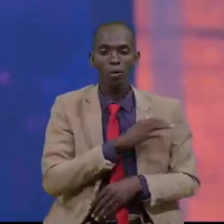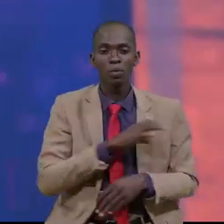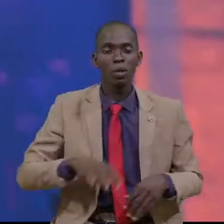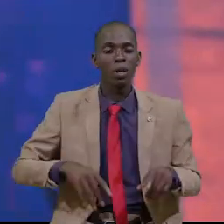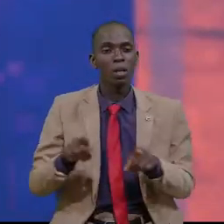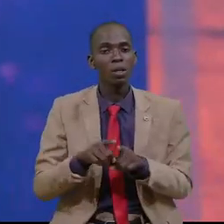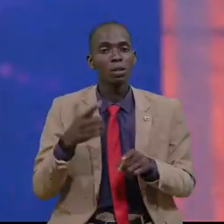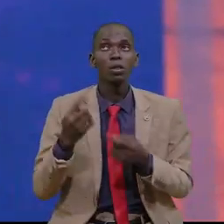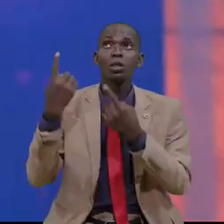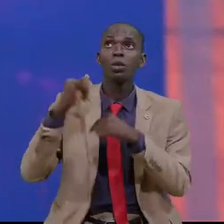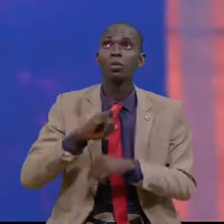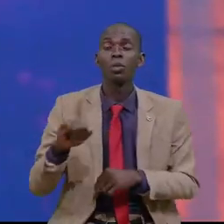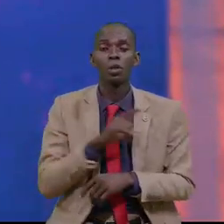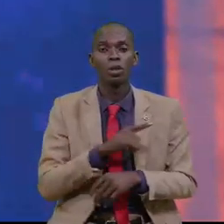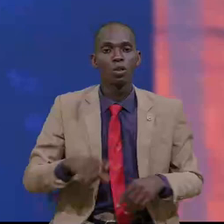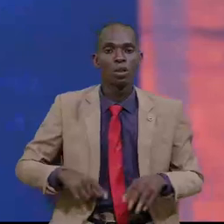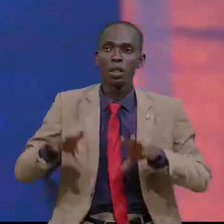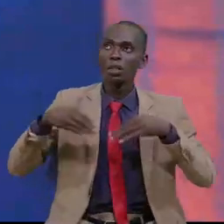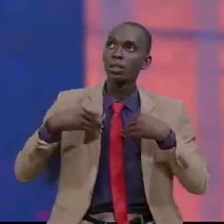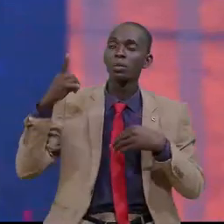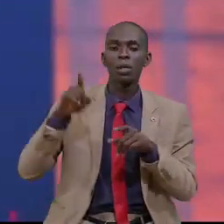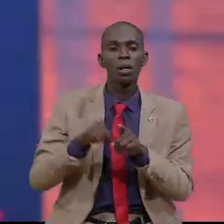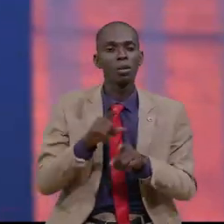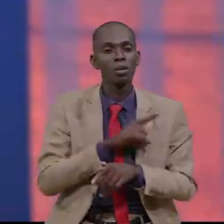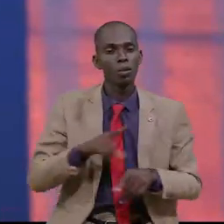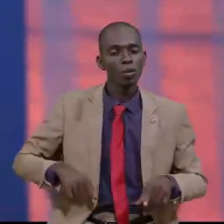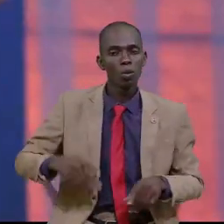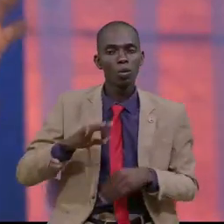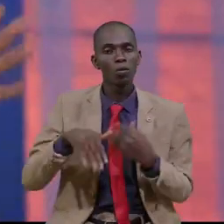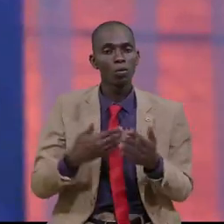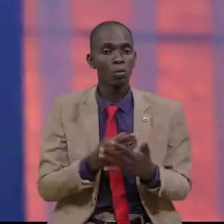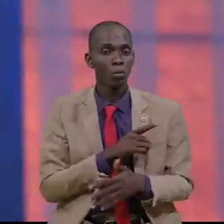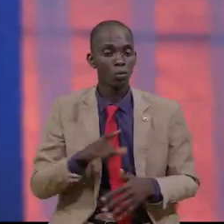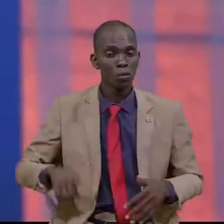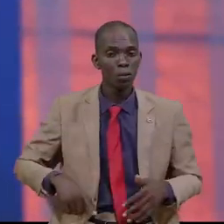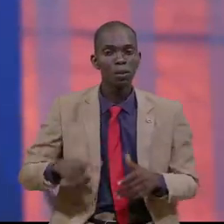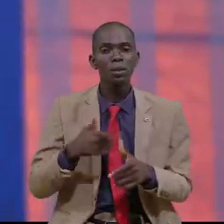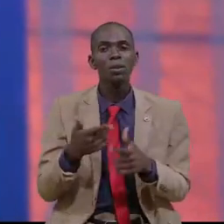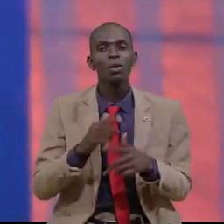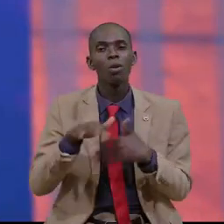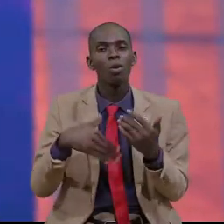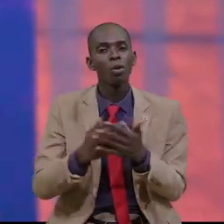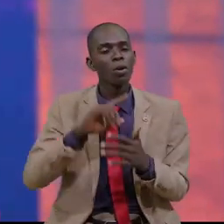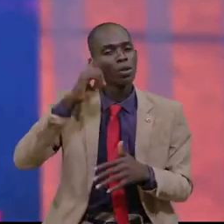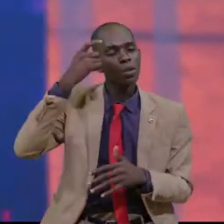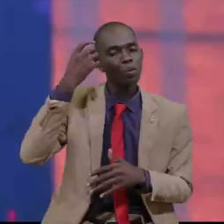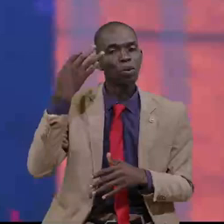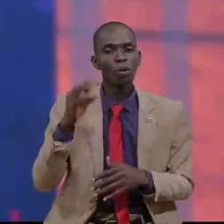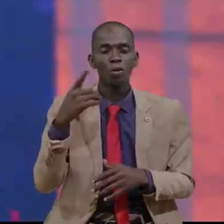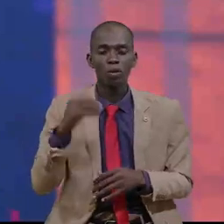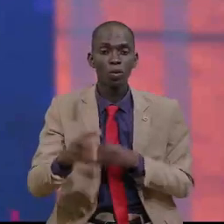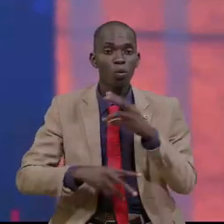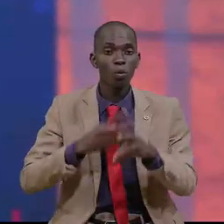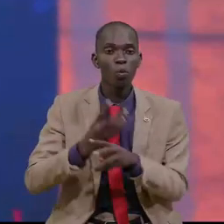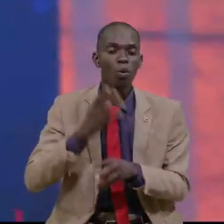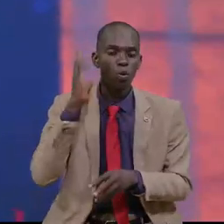qui revient, ils le recevront, il sera roi des rois et Seigneur des seigneurs, c'est ce qui arrivera. Tous les gouvernements du monde